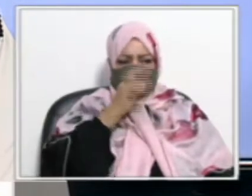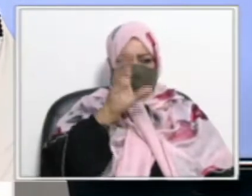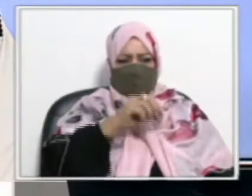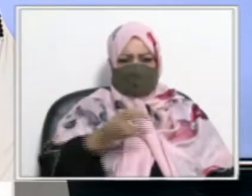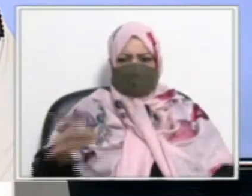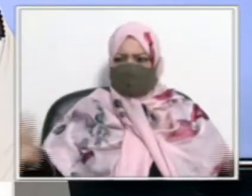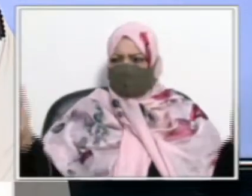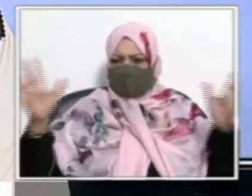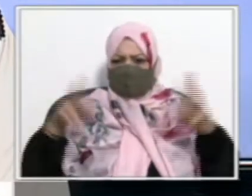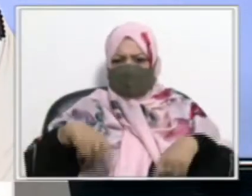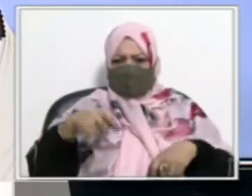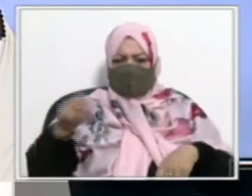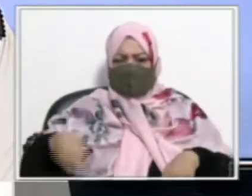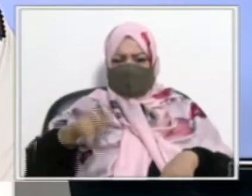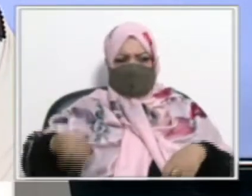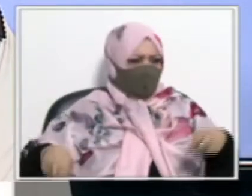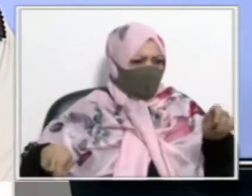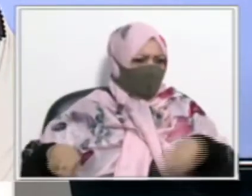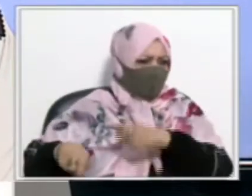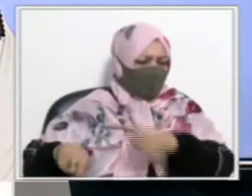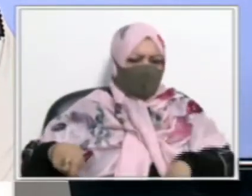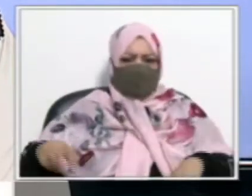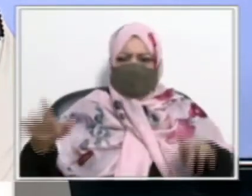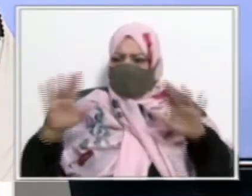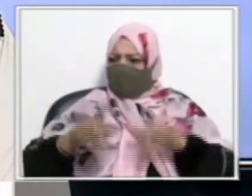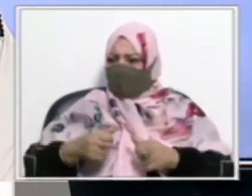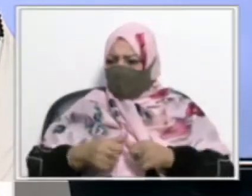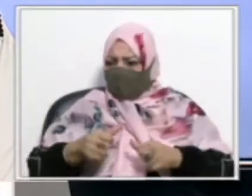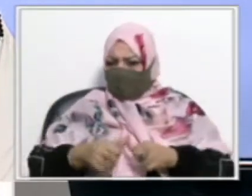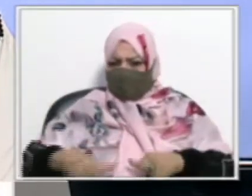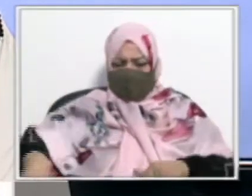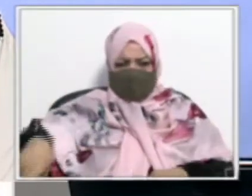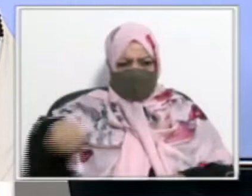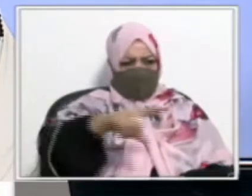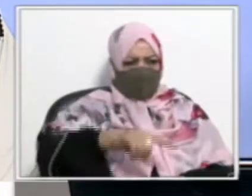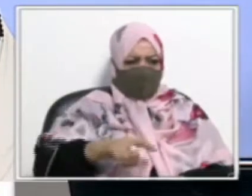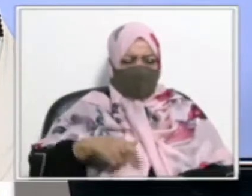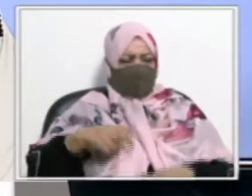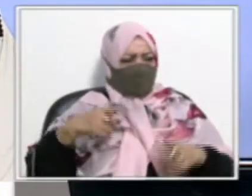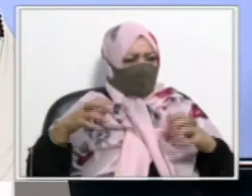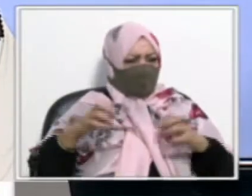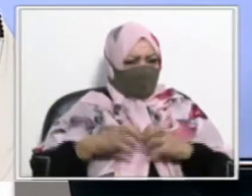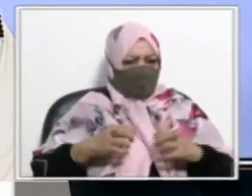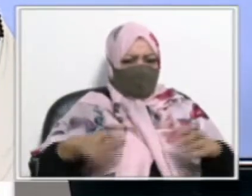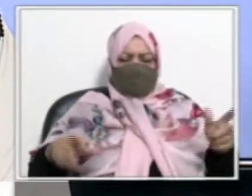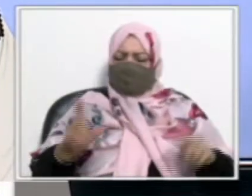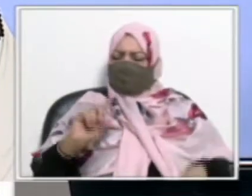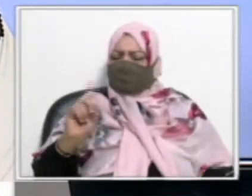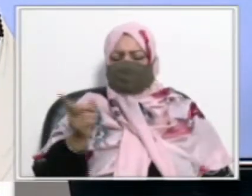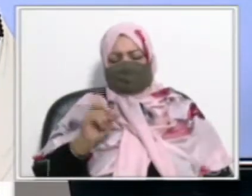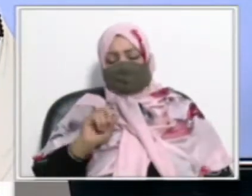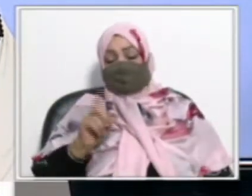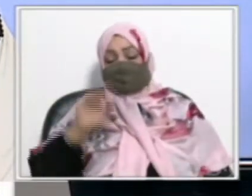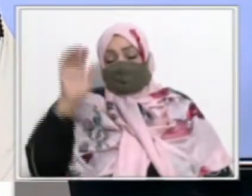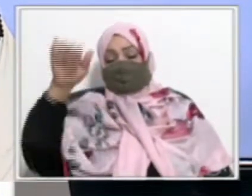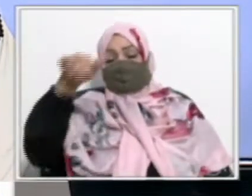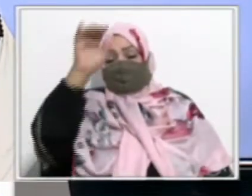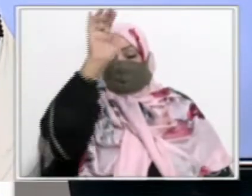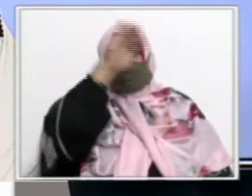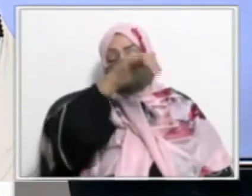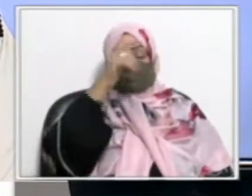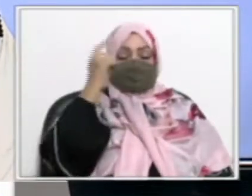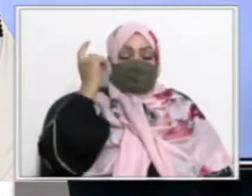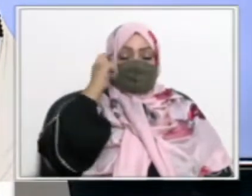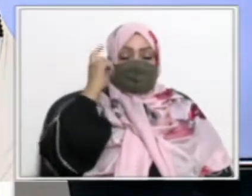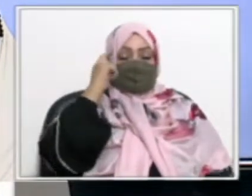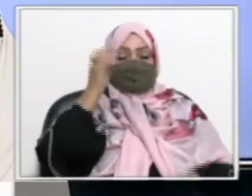من العقود في شيء، هذا باطل لا يحل. وينبغي على المصارف أن يمتلكوا البضاعة سواء كانت مواد كهربائية